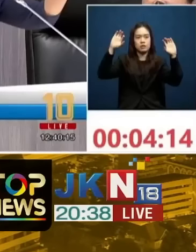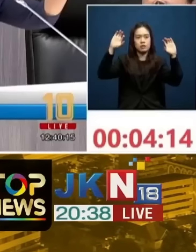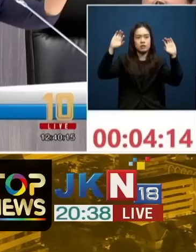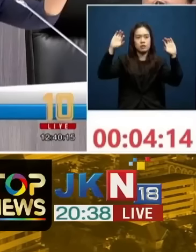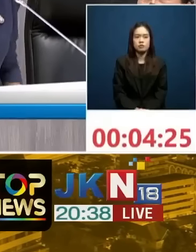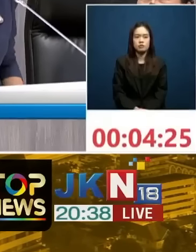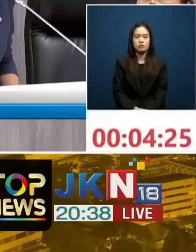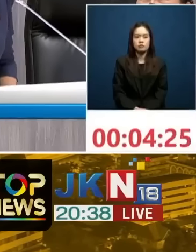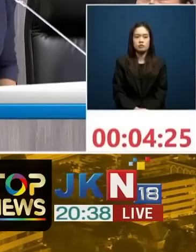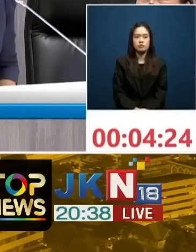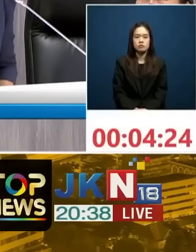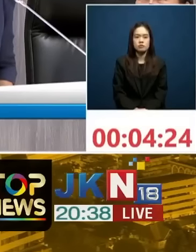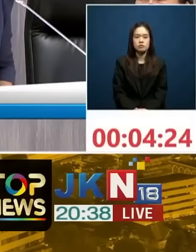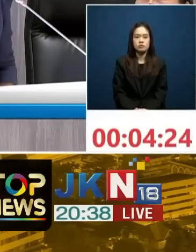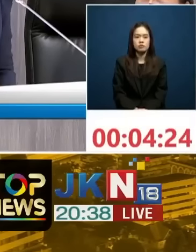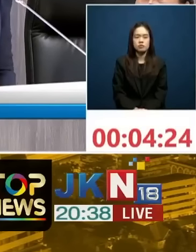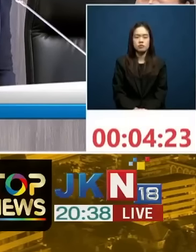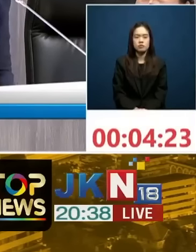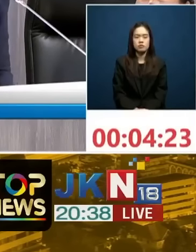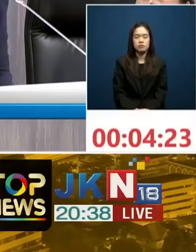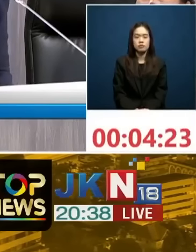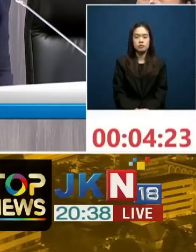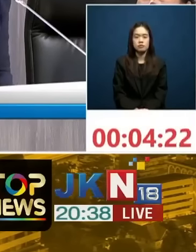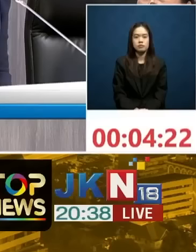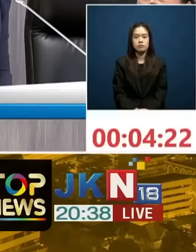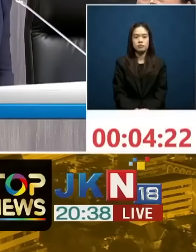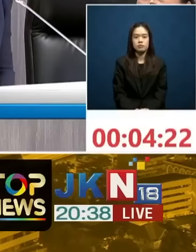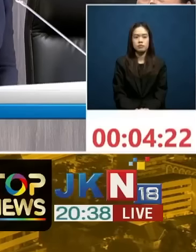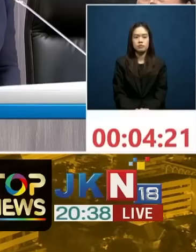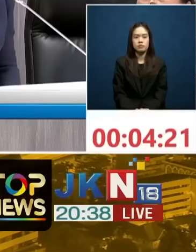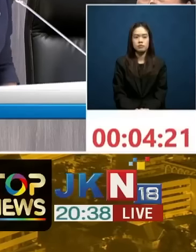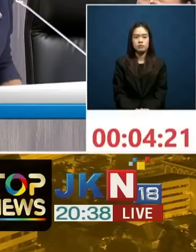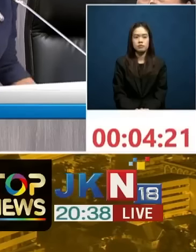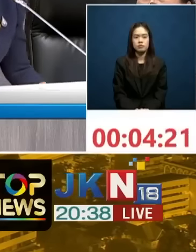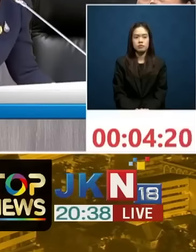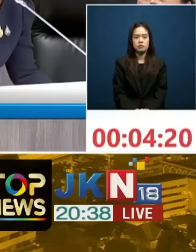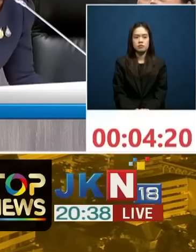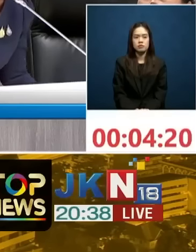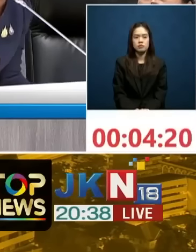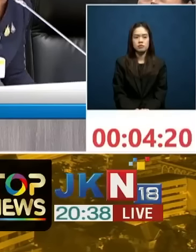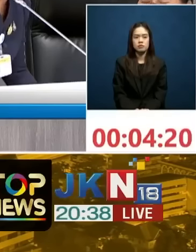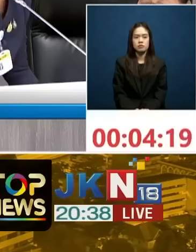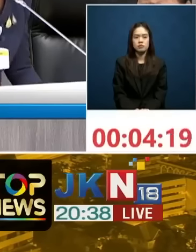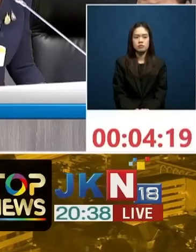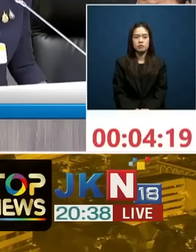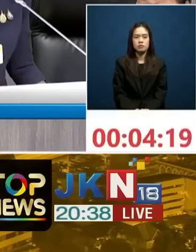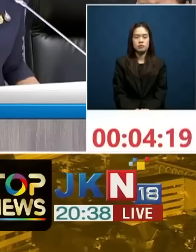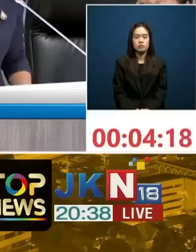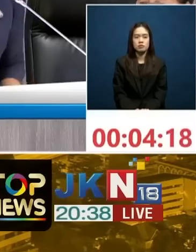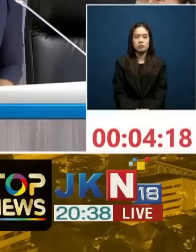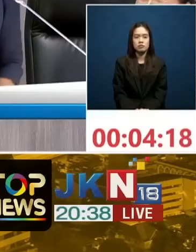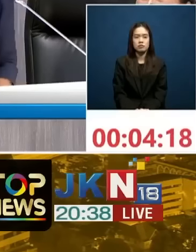ม่เคยเห็นนะการอภิปรายในสภาแบบนี้ นะไม่ต้องไปเล่นวาทกรรมไม่ต้องไปแซะไปเ